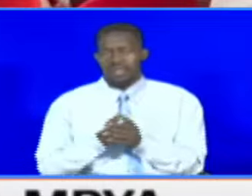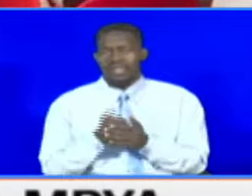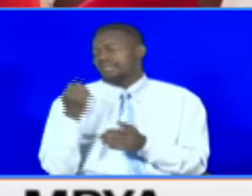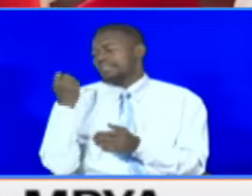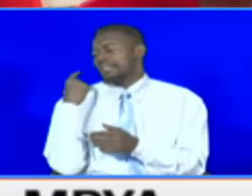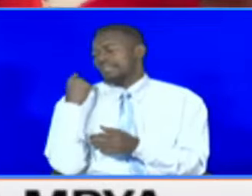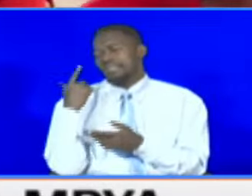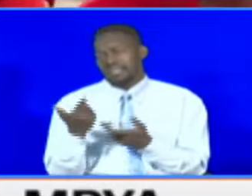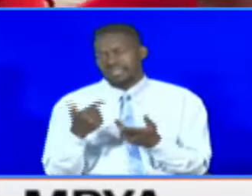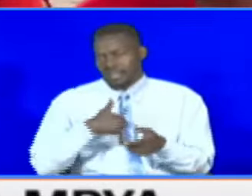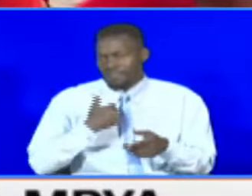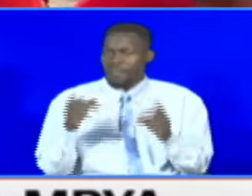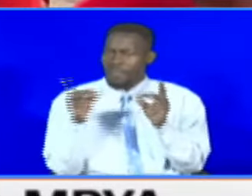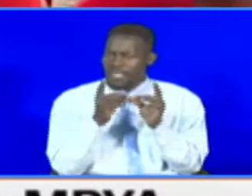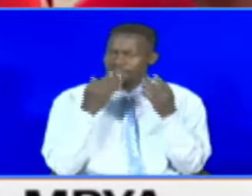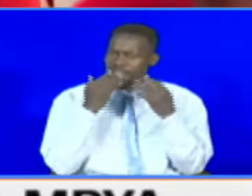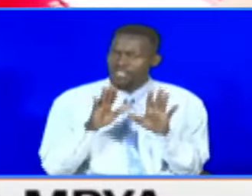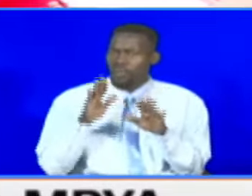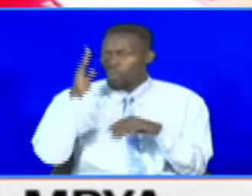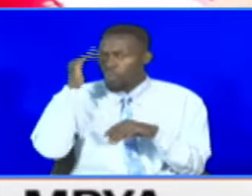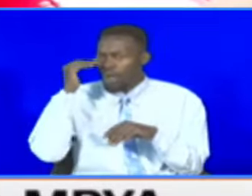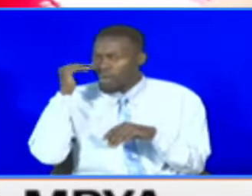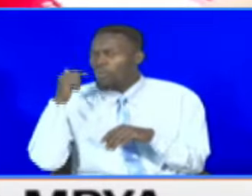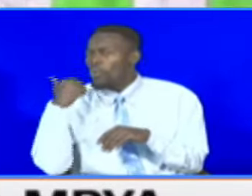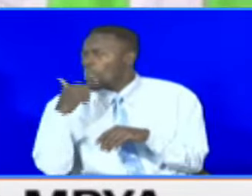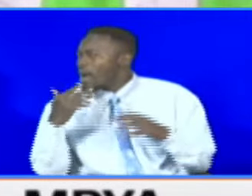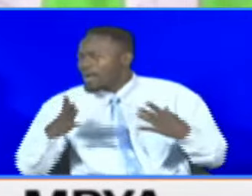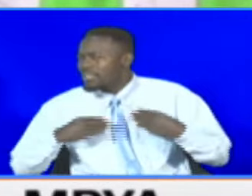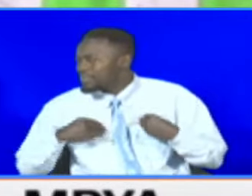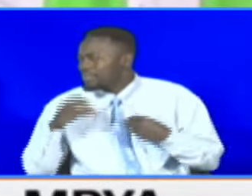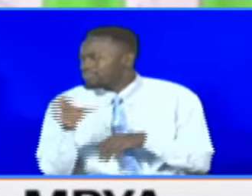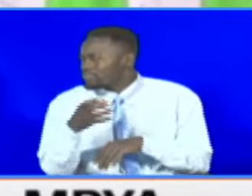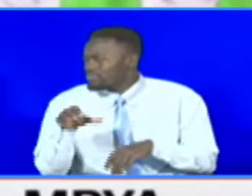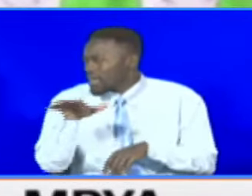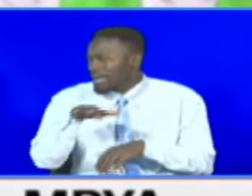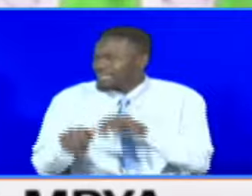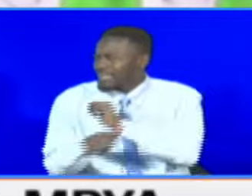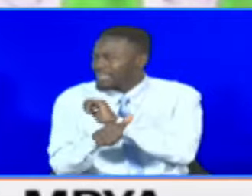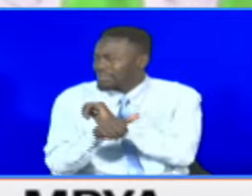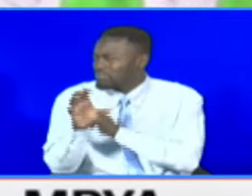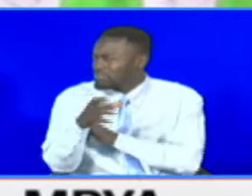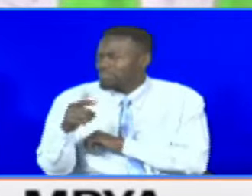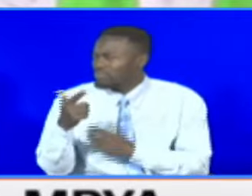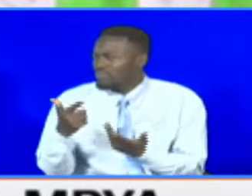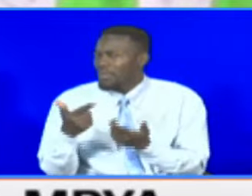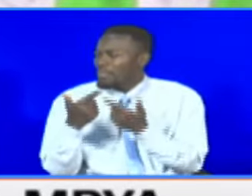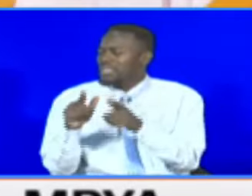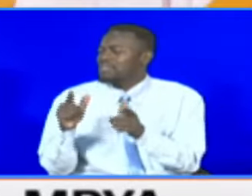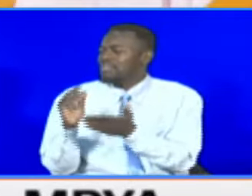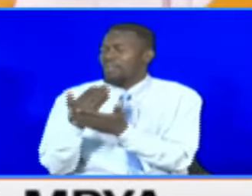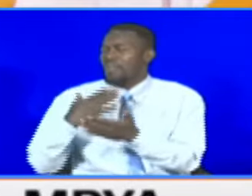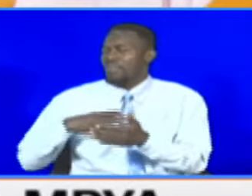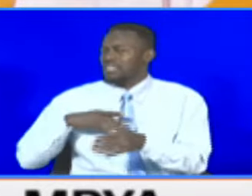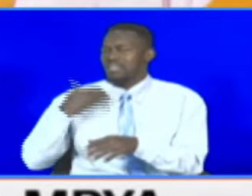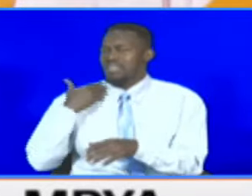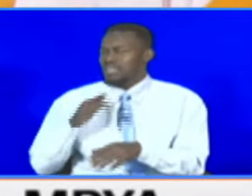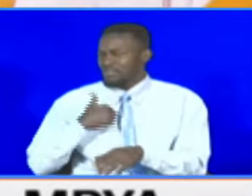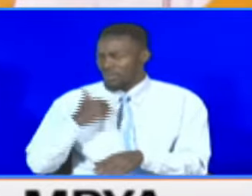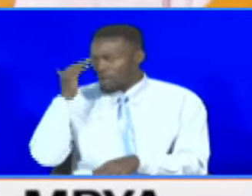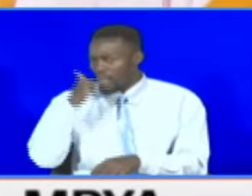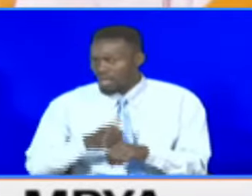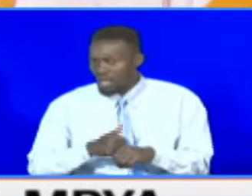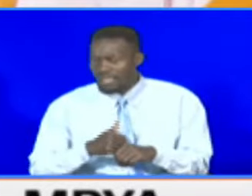ni kwa nini mabarua inatoka kukubalia pombe ya kuua hii watoto. Hao wenye kuandika mabarua hawezi kuja kwa hiyo mkutano, wananitharau. Mimi nataka nikubaliane